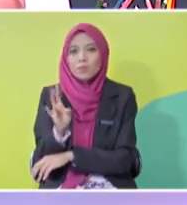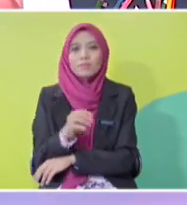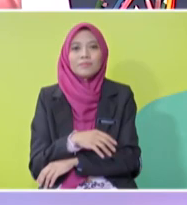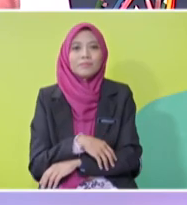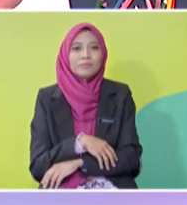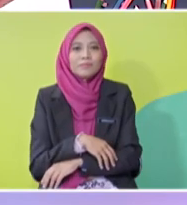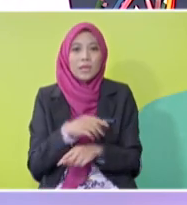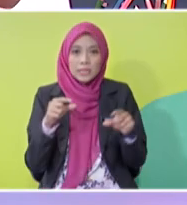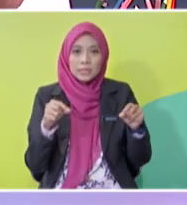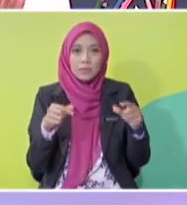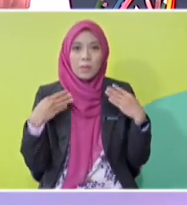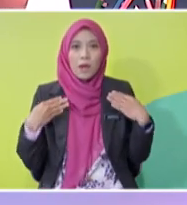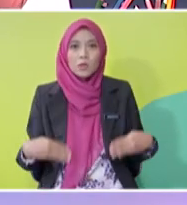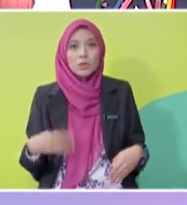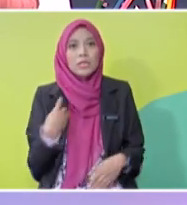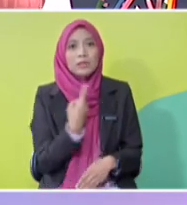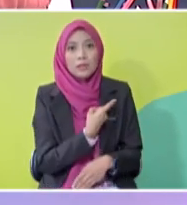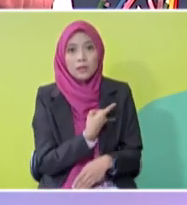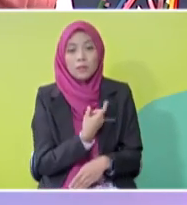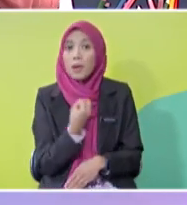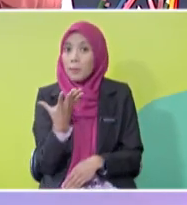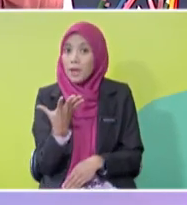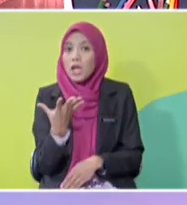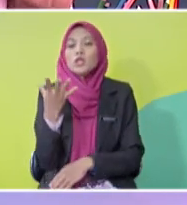sampai baju hitam berapa